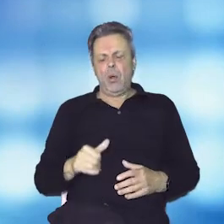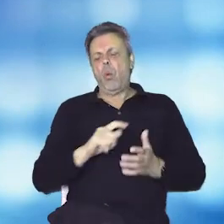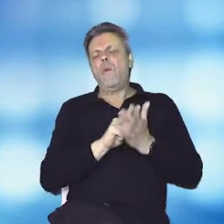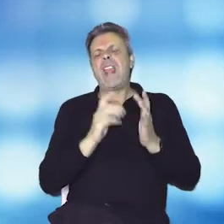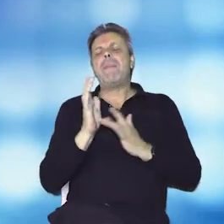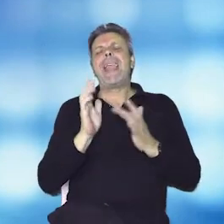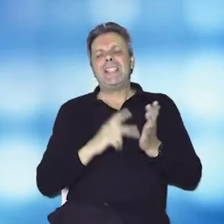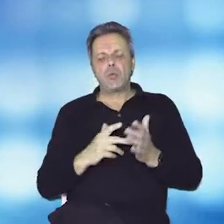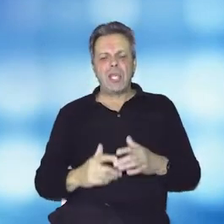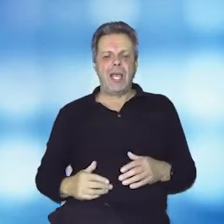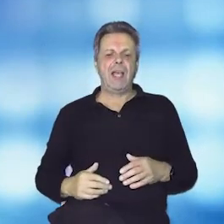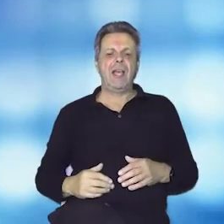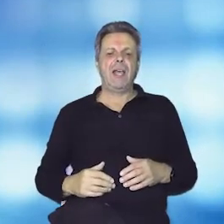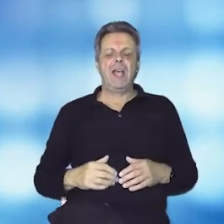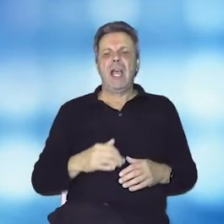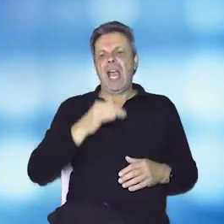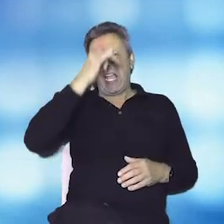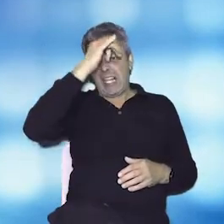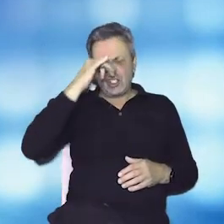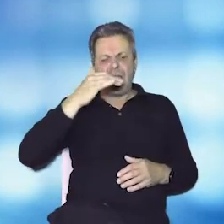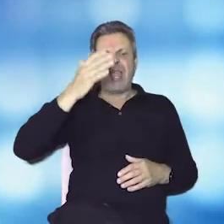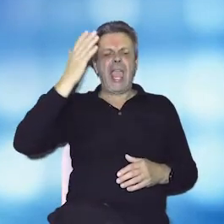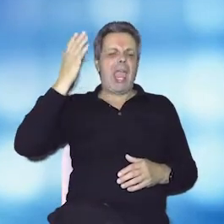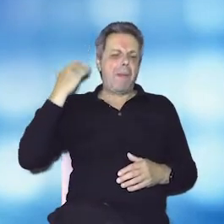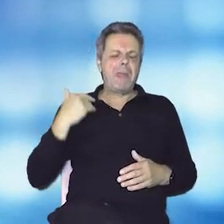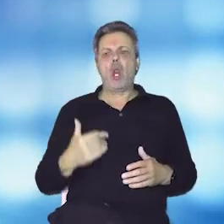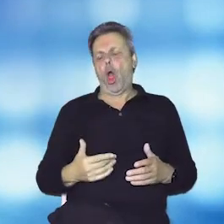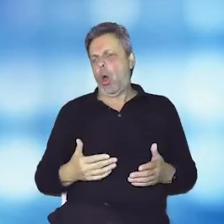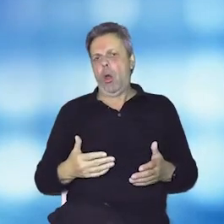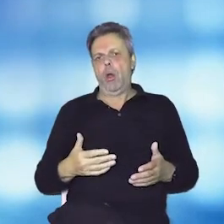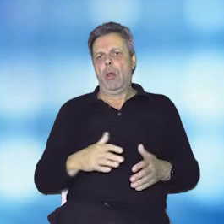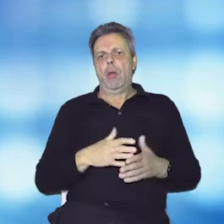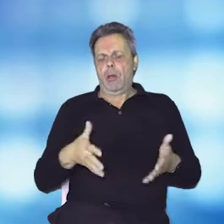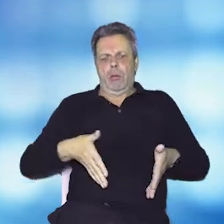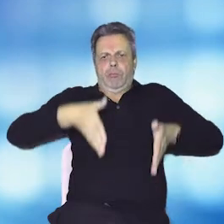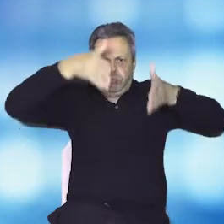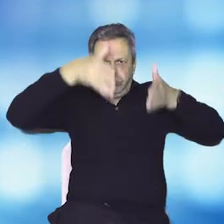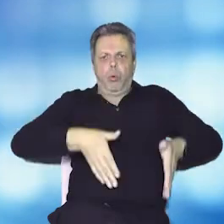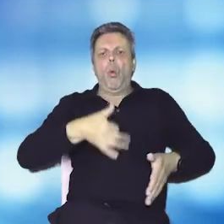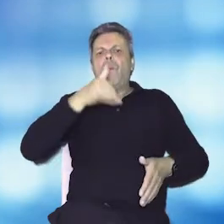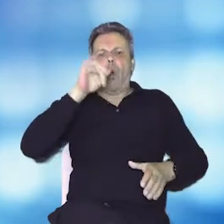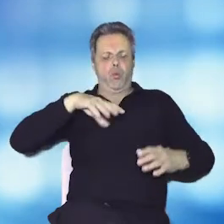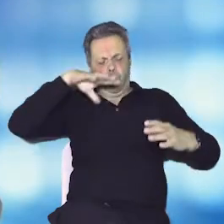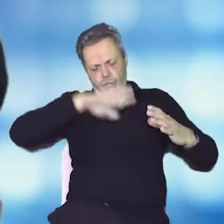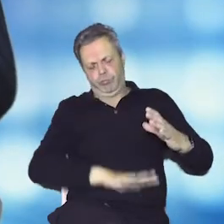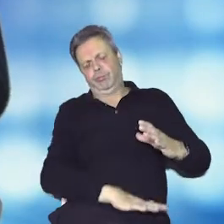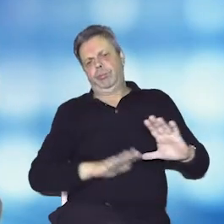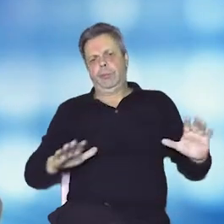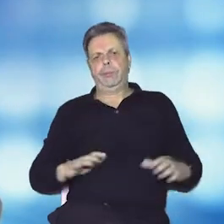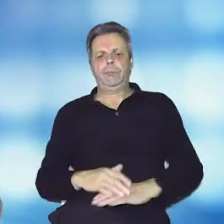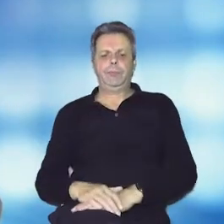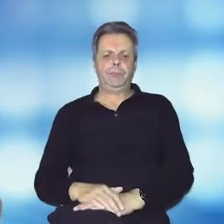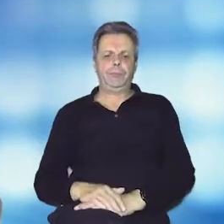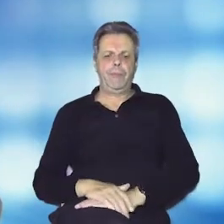Krista krštenje je bilo vršeno, i ranije je krštenje bilo vršeno potpunim uranjanjem. Da.